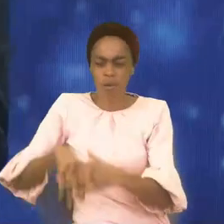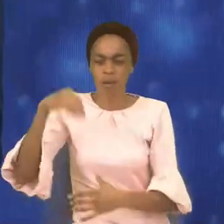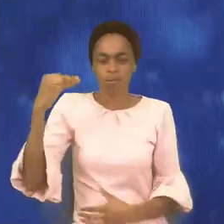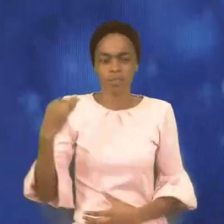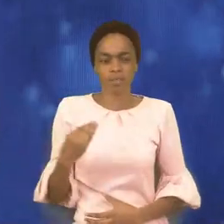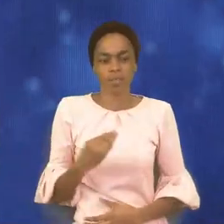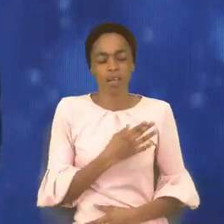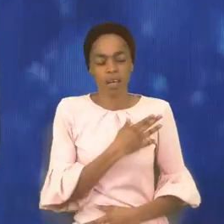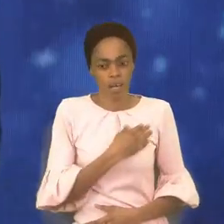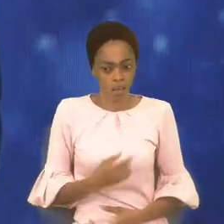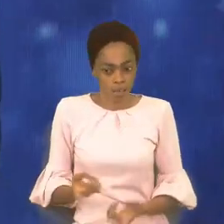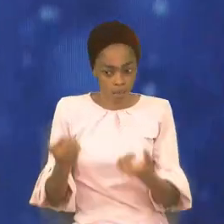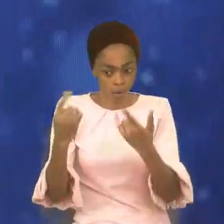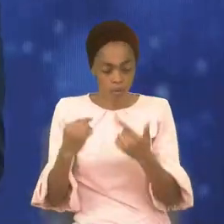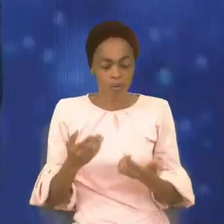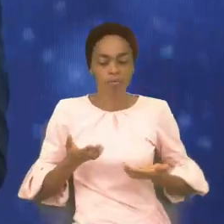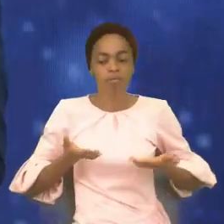et venez.